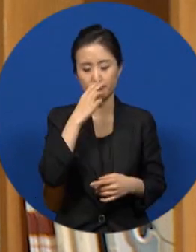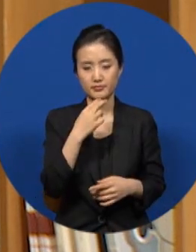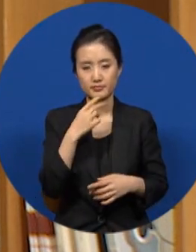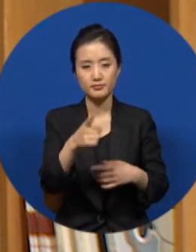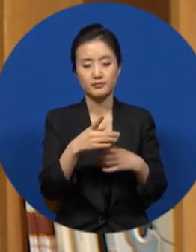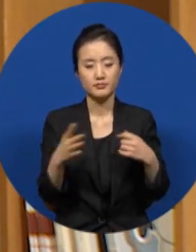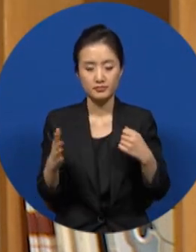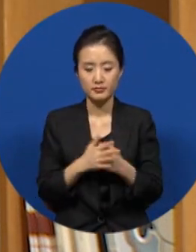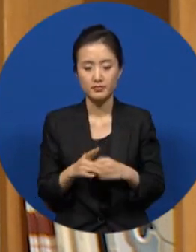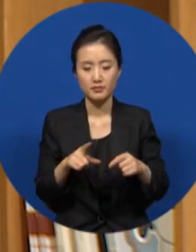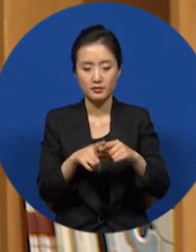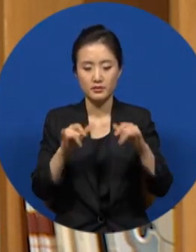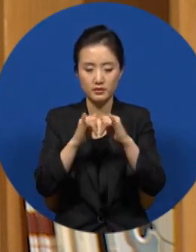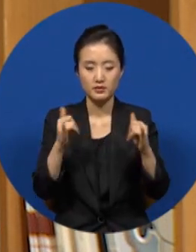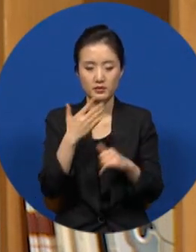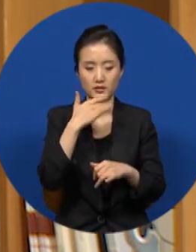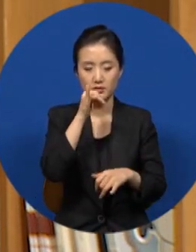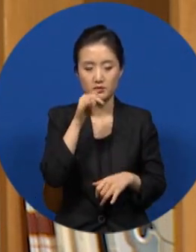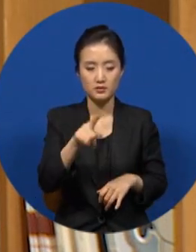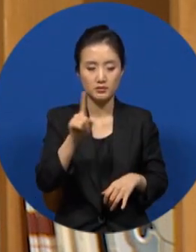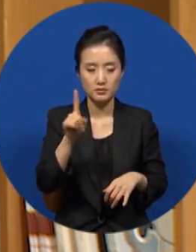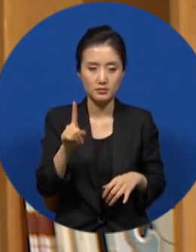우리 일반인들이 할 수 있는 묵상은 이렇게 하면 됩니다.